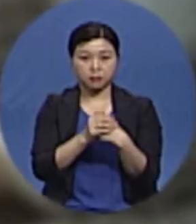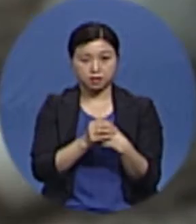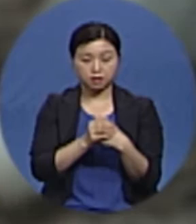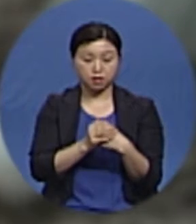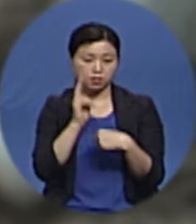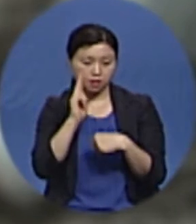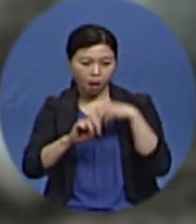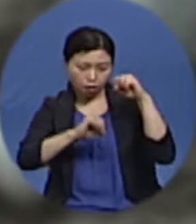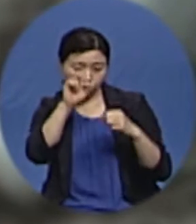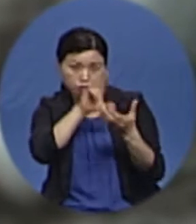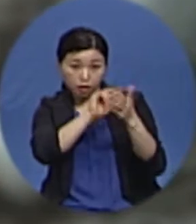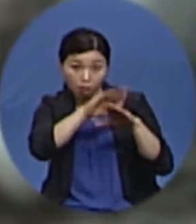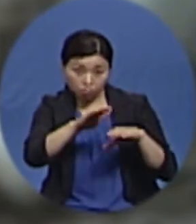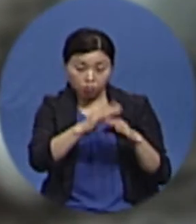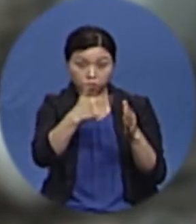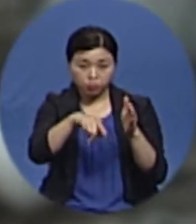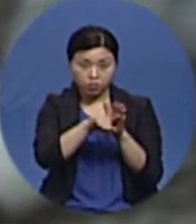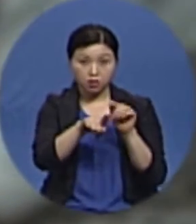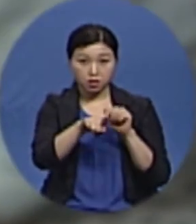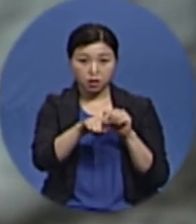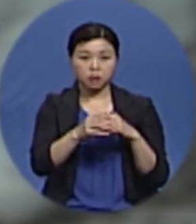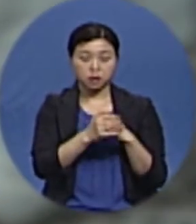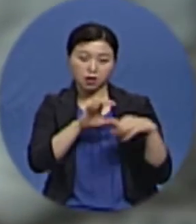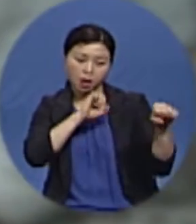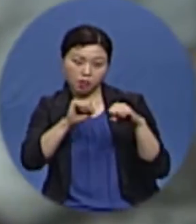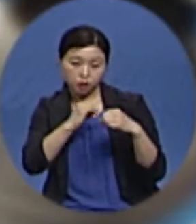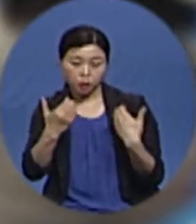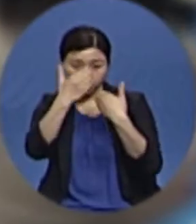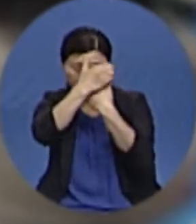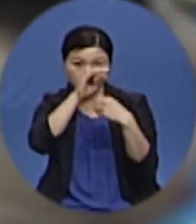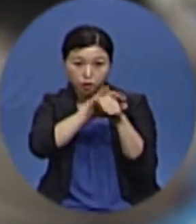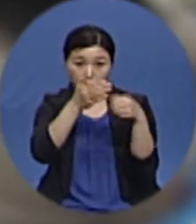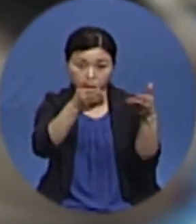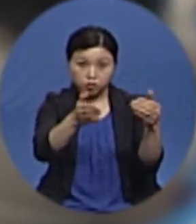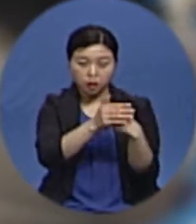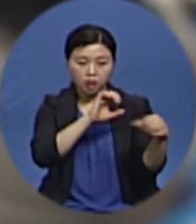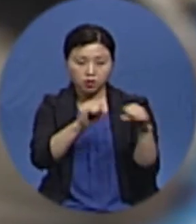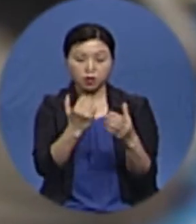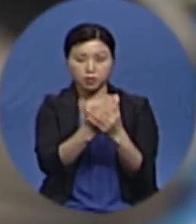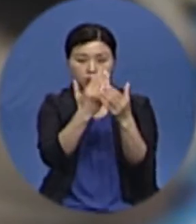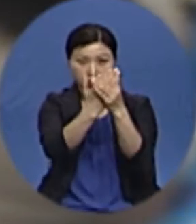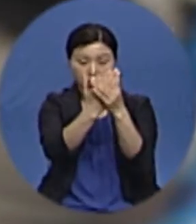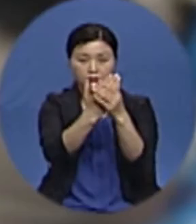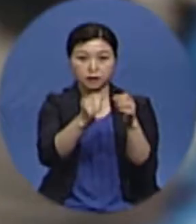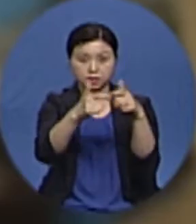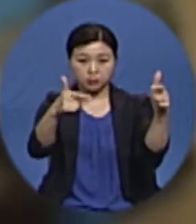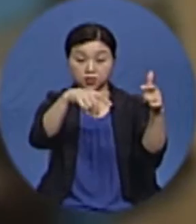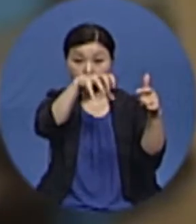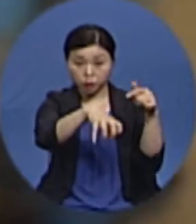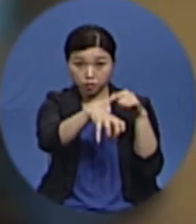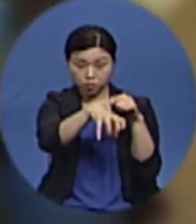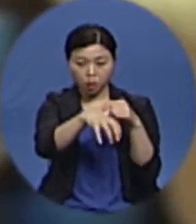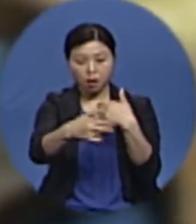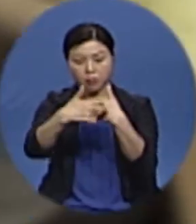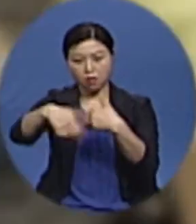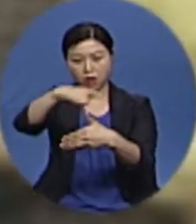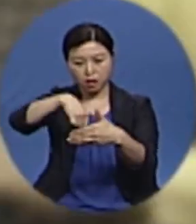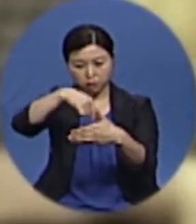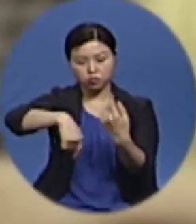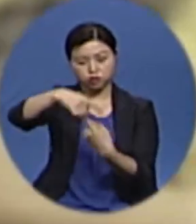행동 문제를 치료하기 위해 독립된 행동 치료실을 갖춘 행동발달 증진센터도 병원 내에 운영하게